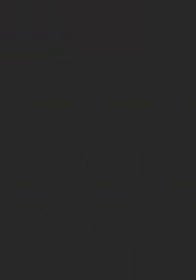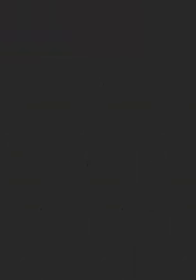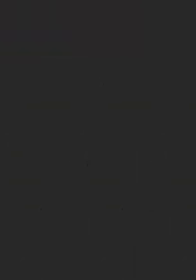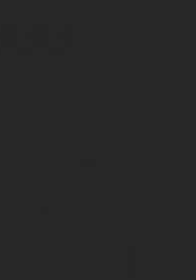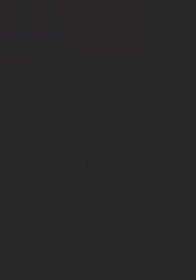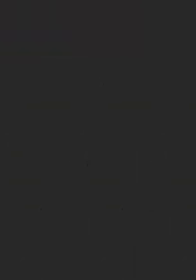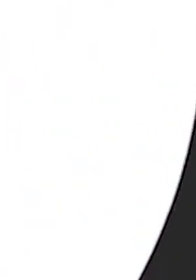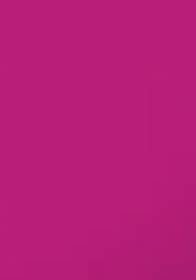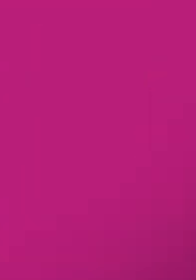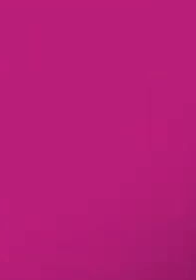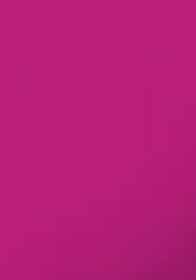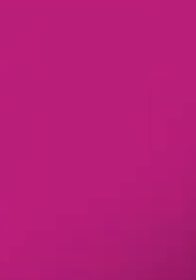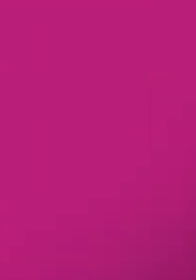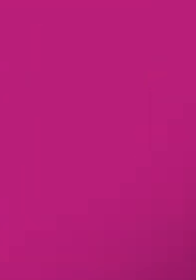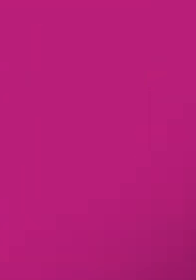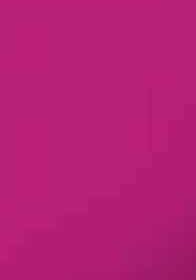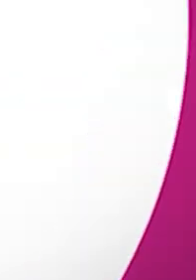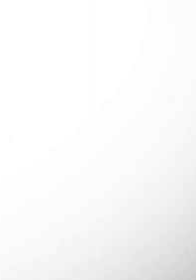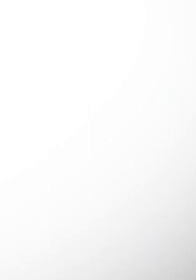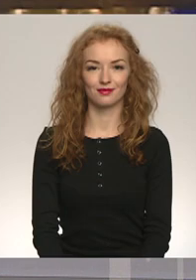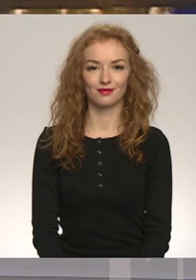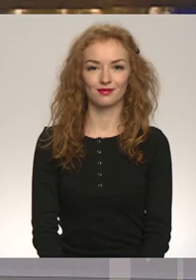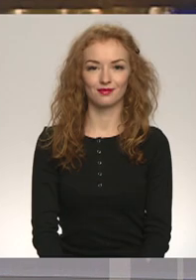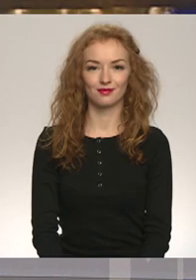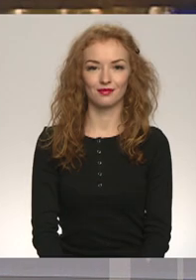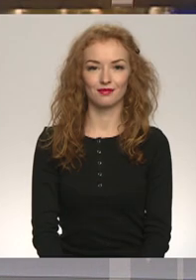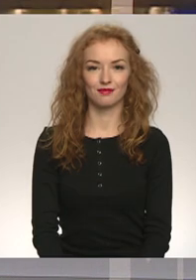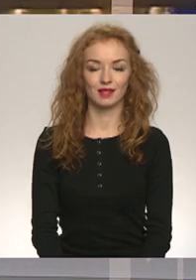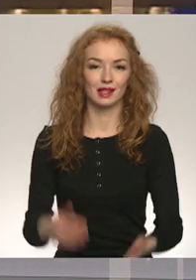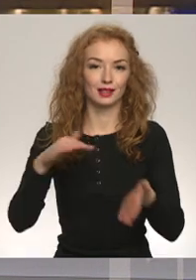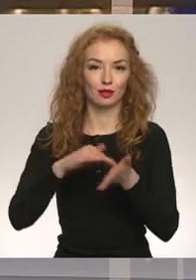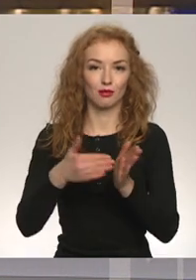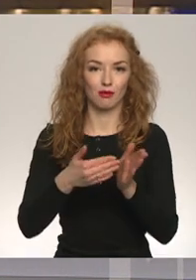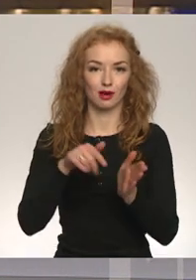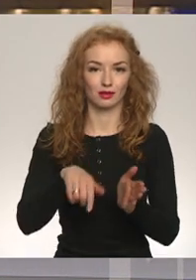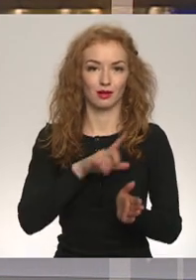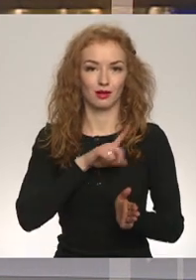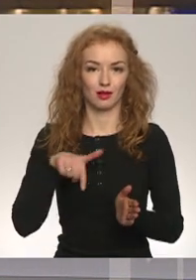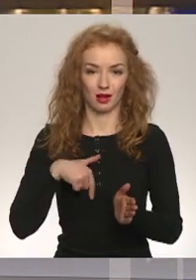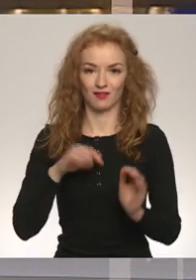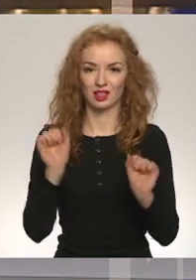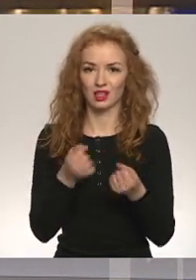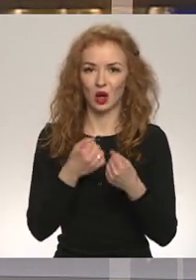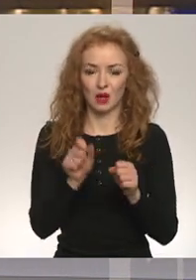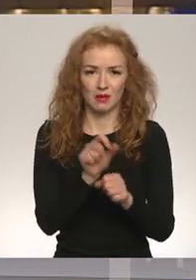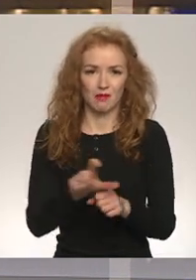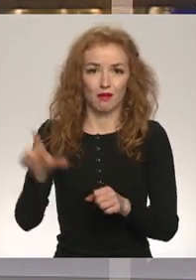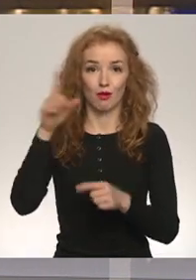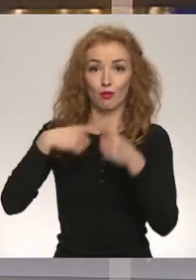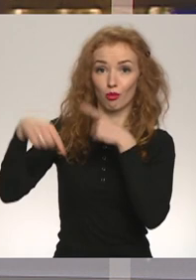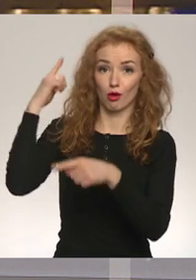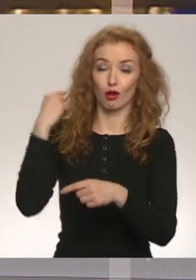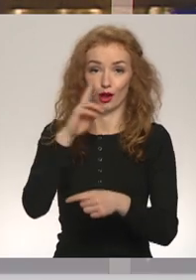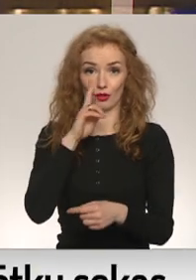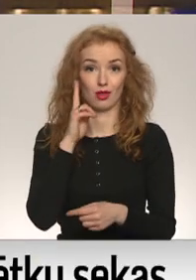Re! Viss ēters ir te! Epidemioloģiskā situācija strauji pasliktinās pagājušā nedēļā